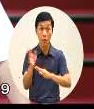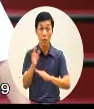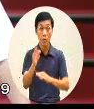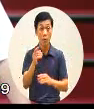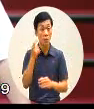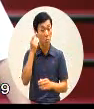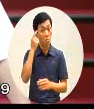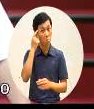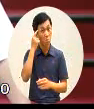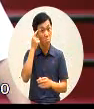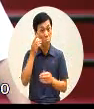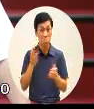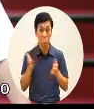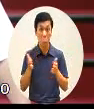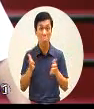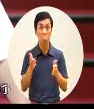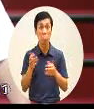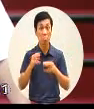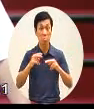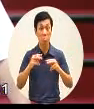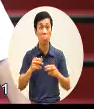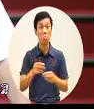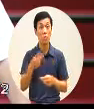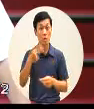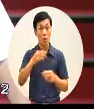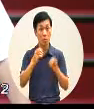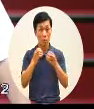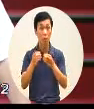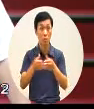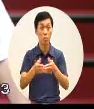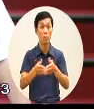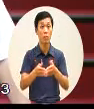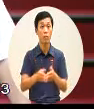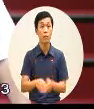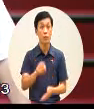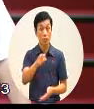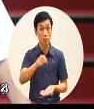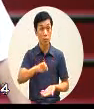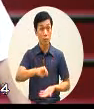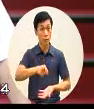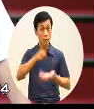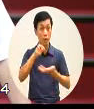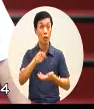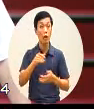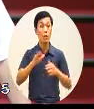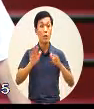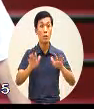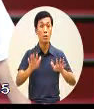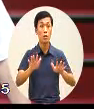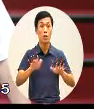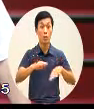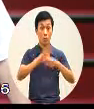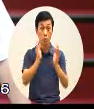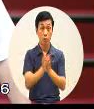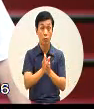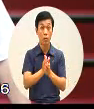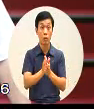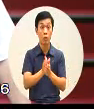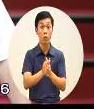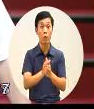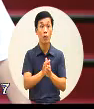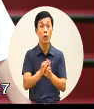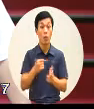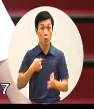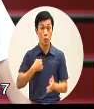榷了。 哦，这个跟陈演报告。 你讲了吼，你讲，你今嘛所有的